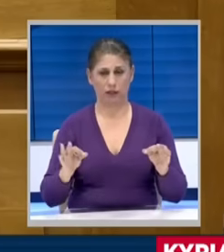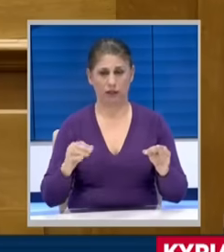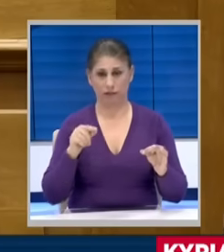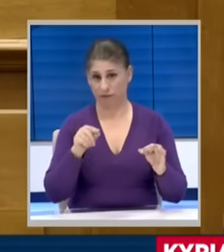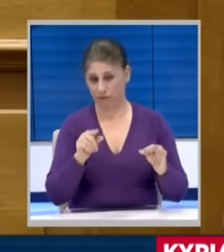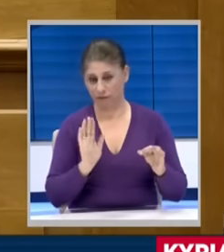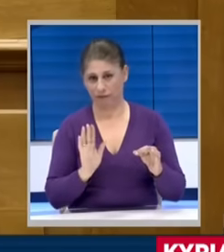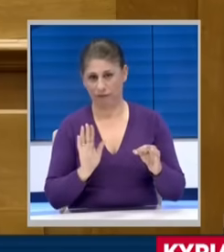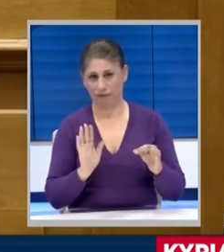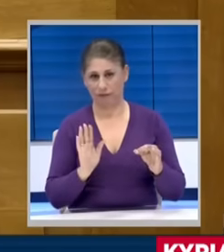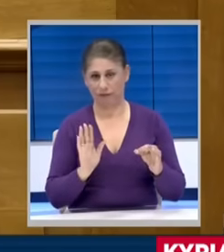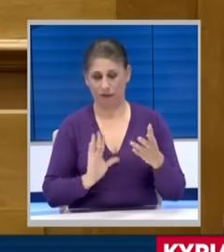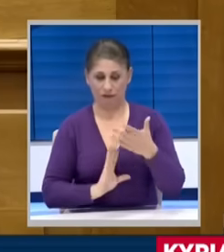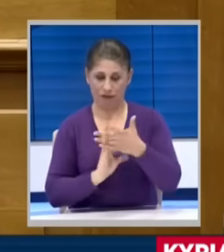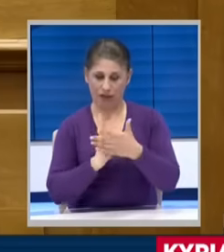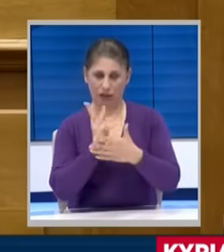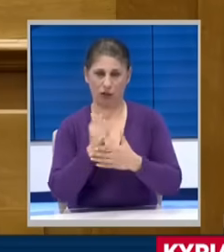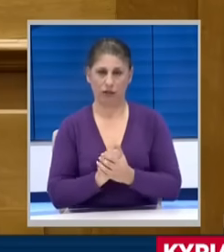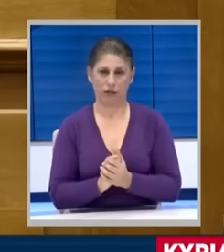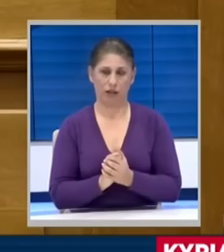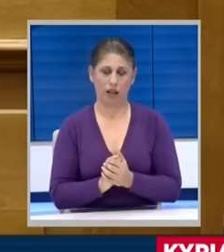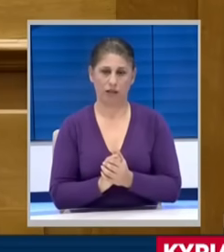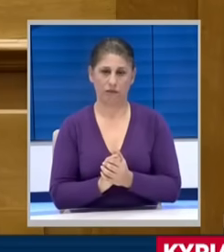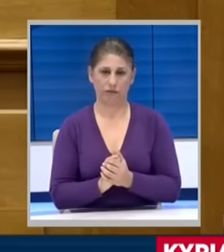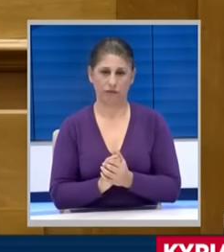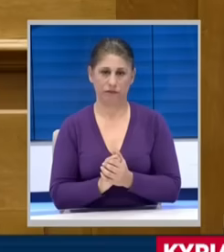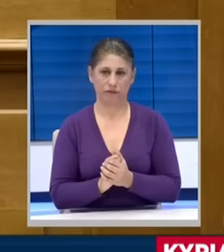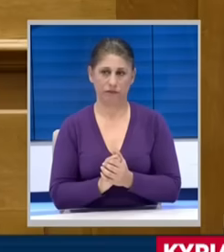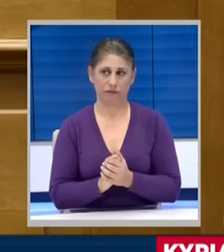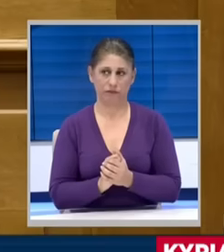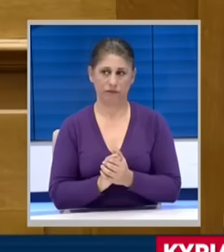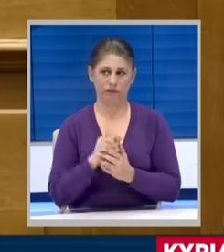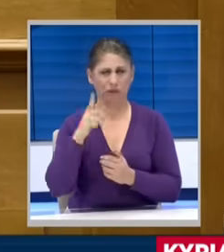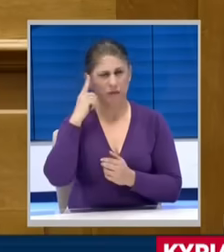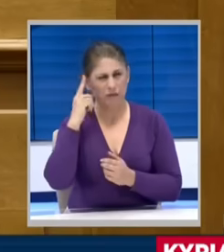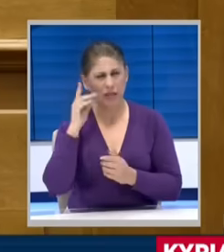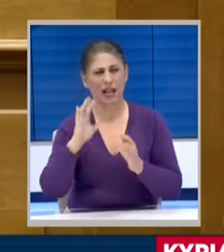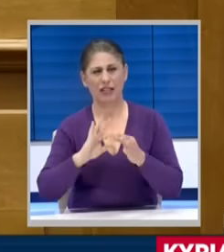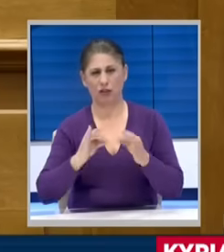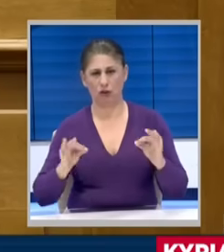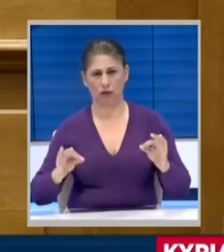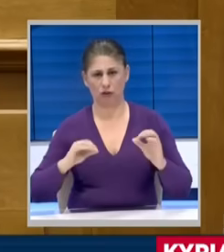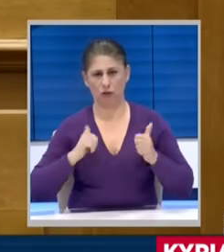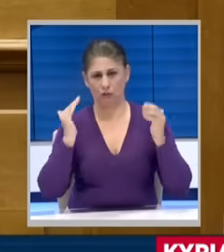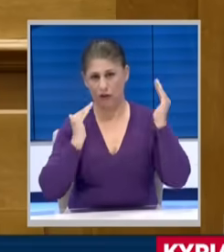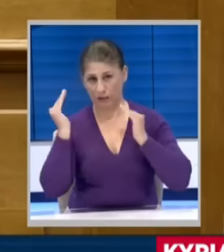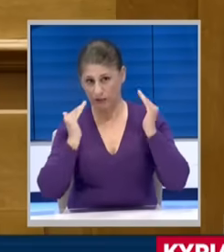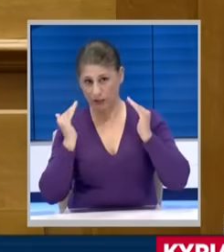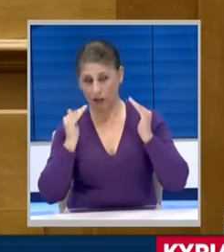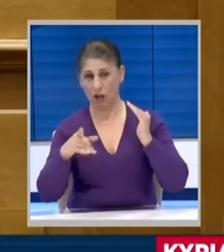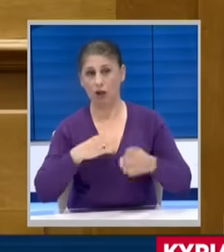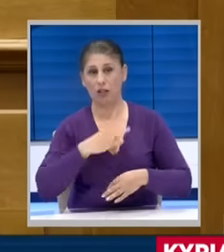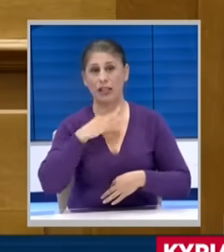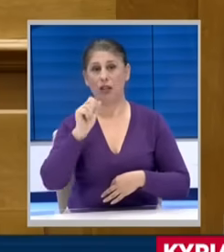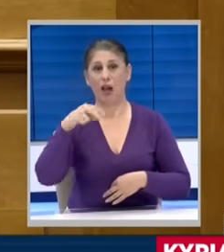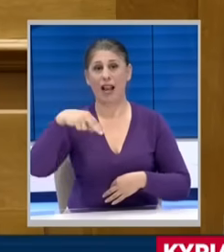προσέξτε, βελτιώνεται. Κάτι που μόνο αφελείς και ανιστόρητοι τολμούν να αμφισβητήσουν. Ο κύριος